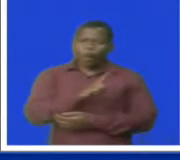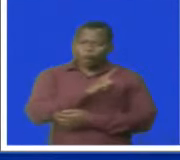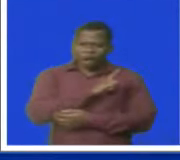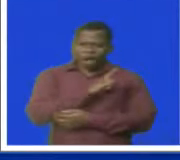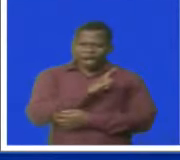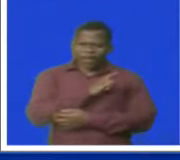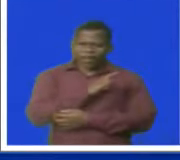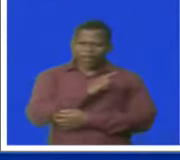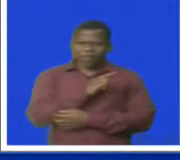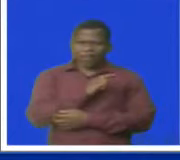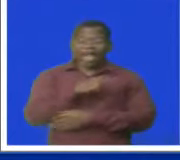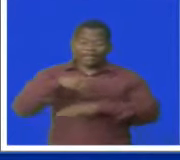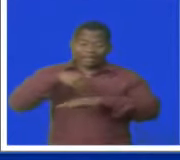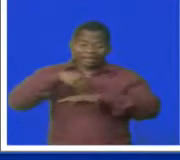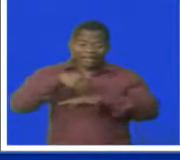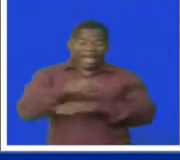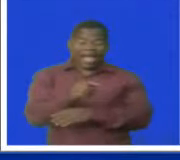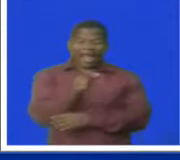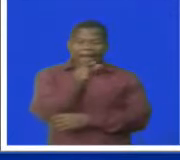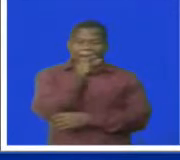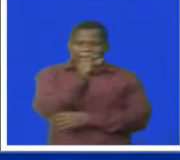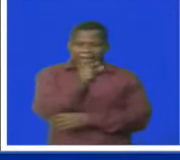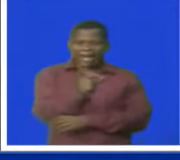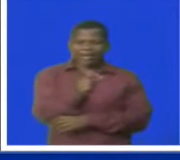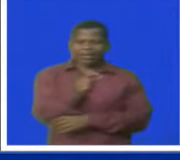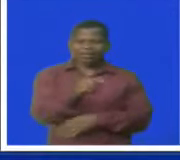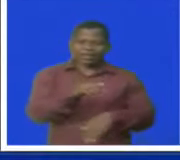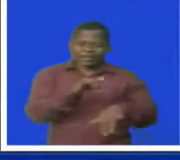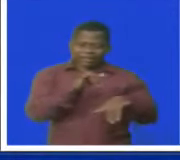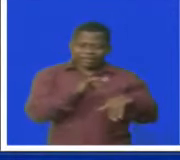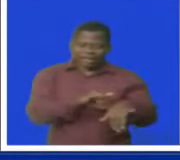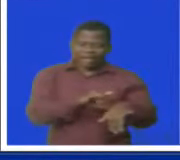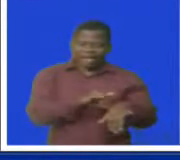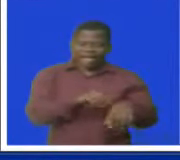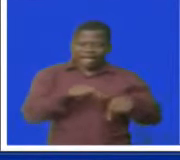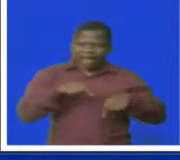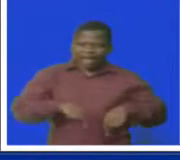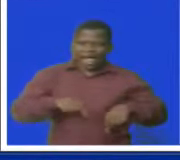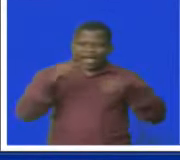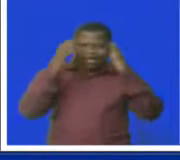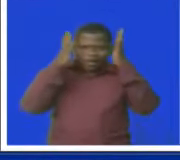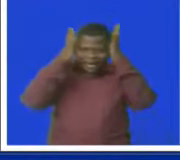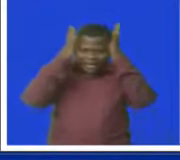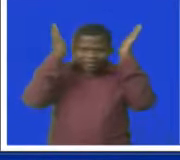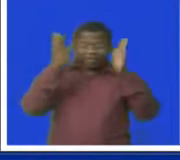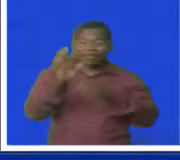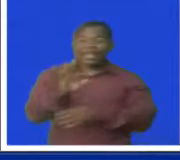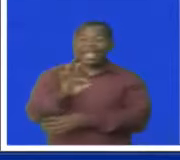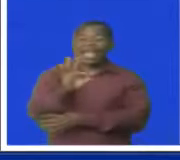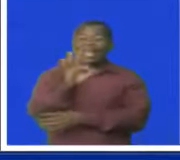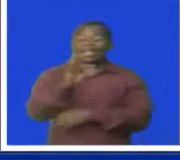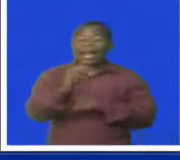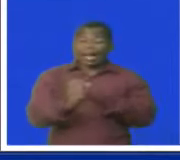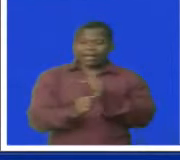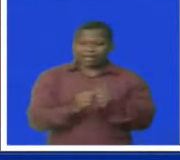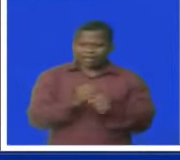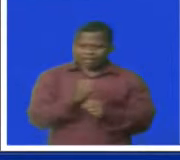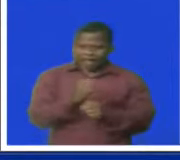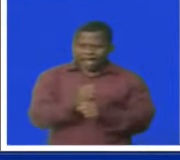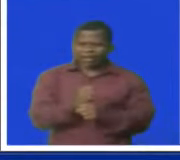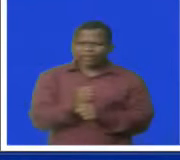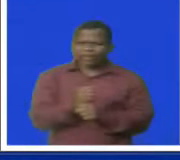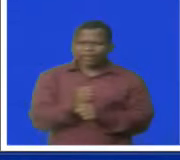lotawuhlala la iminyaka lemithathu abona ukuthi labo make bayacapacitateka.